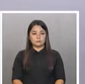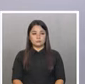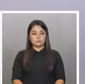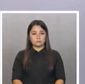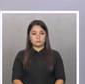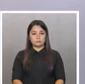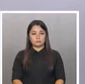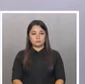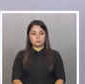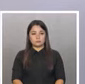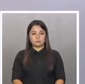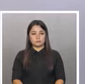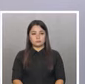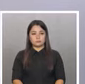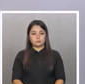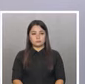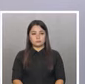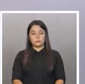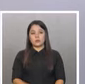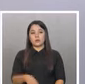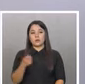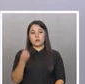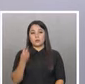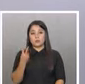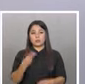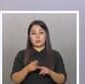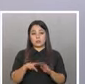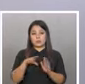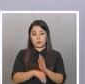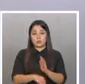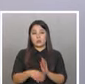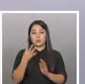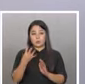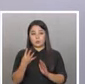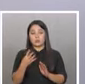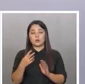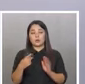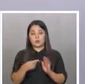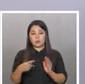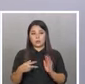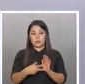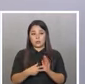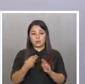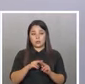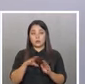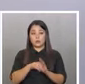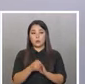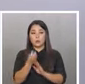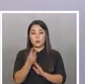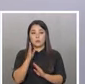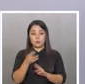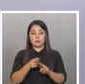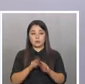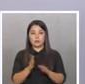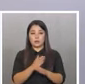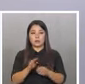аударайық. Оны мына түрде жазайық. T квадрат азайту 4t азайту 8t қосу 32 тең 0